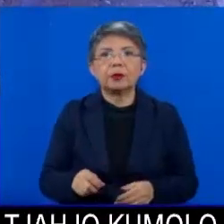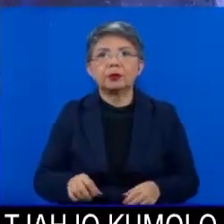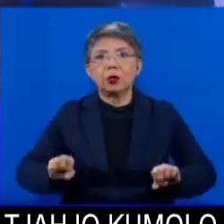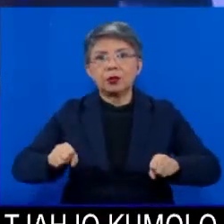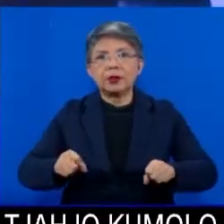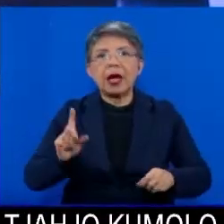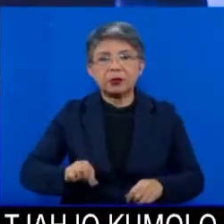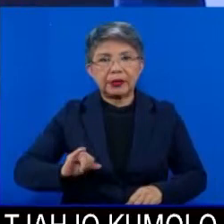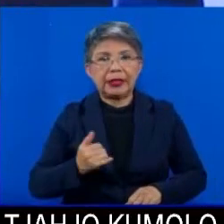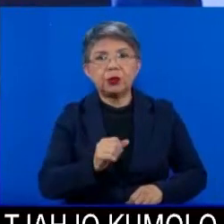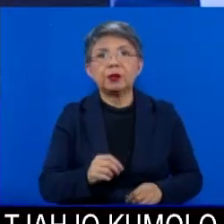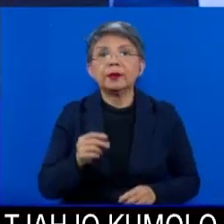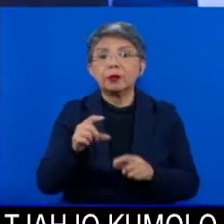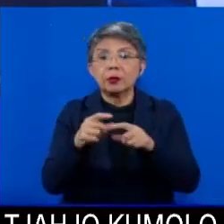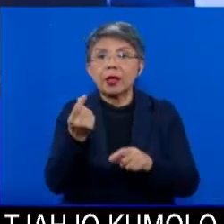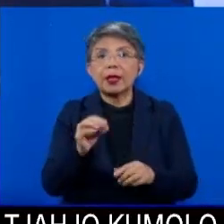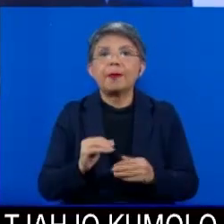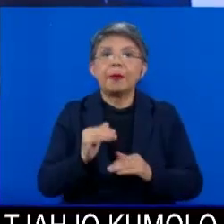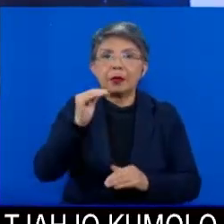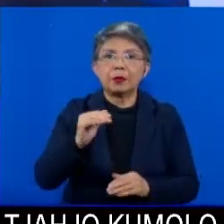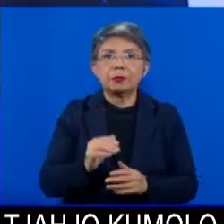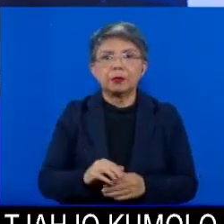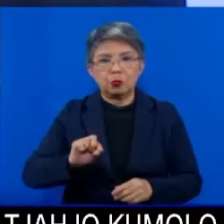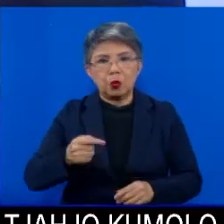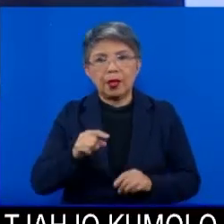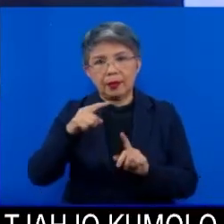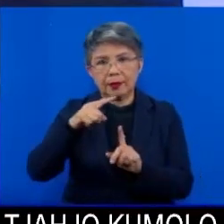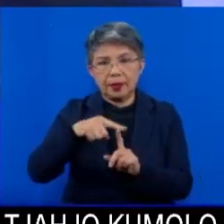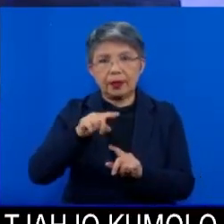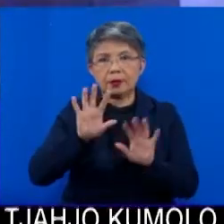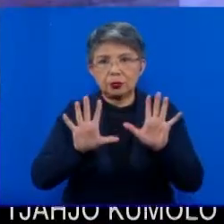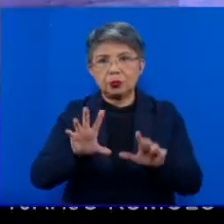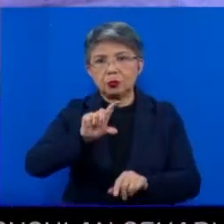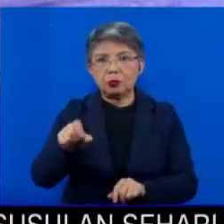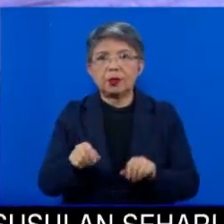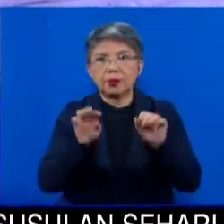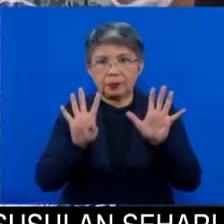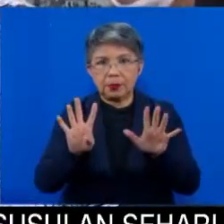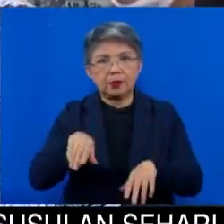usai kenaikan harga BBM maksimal pada 10 September 2022.